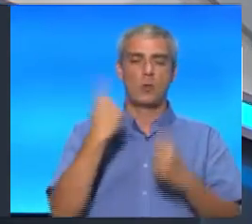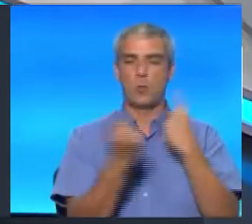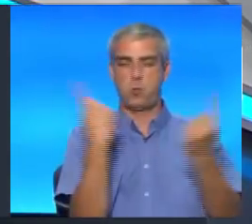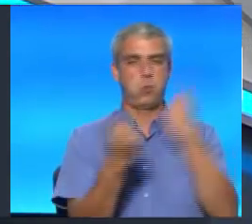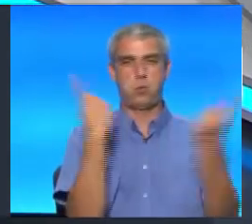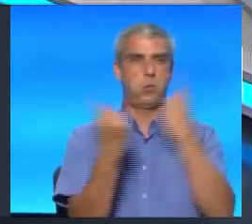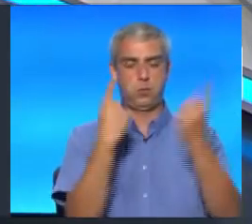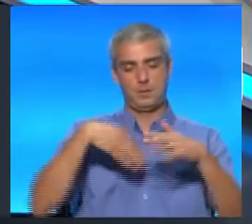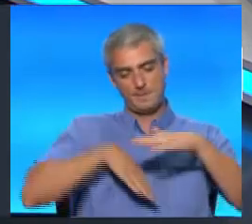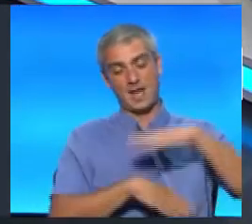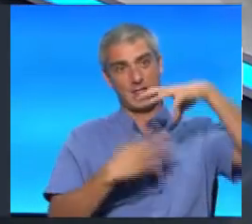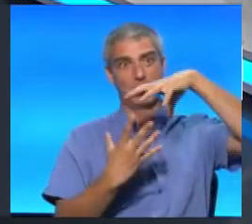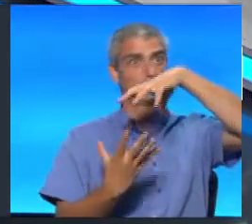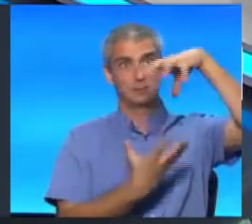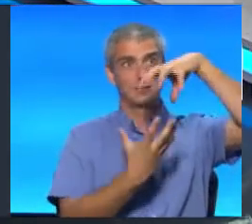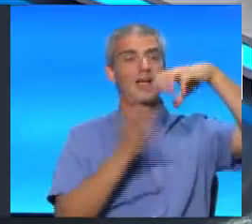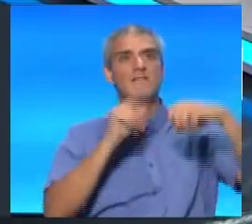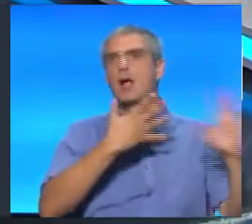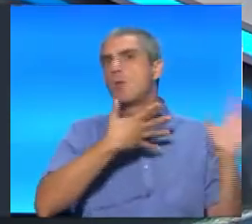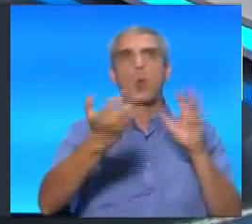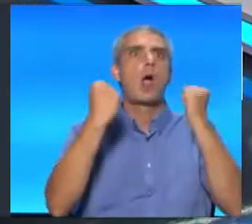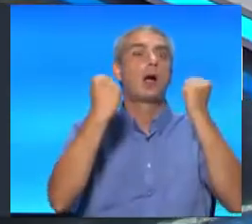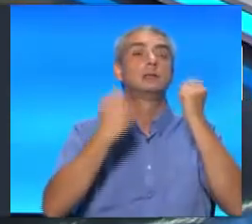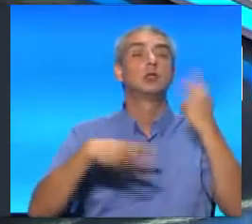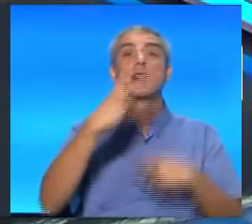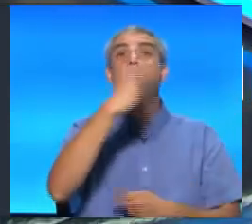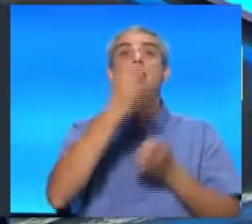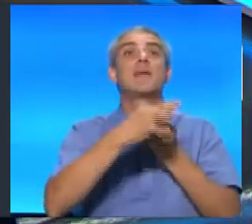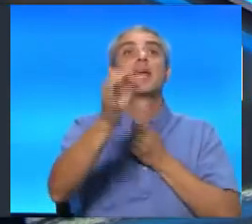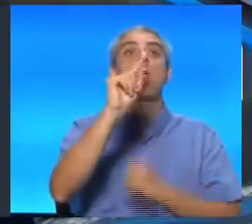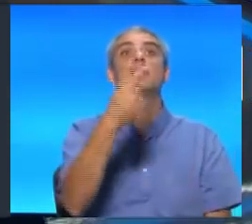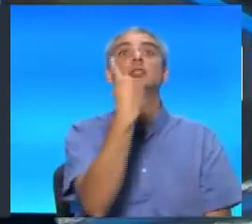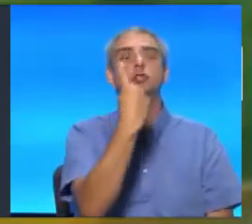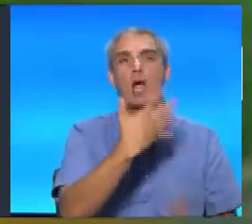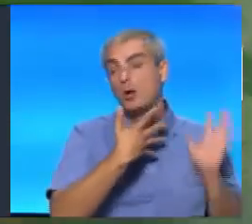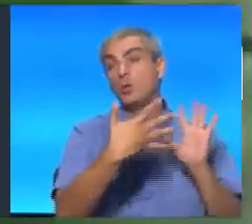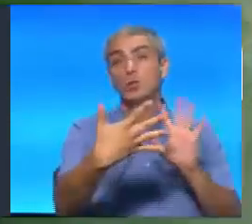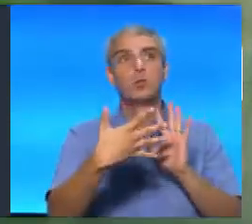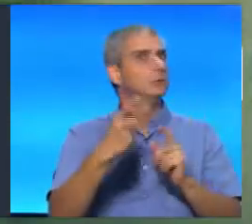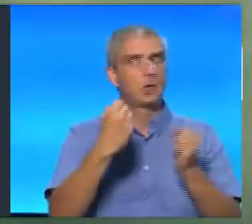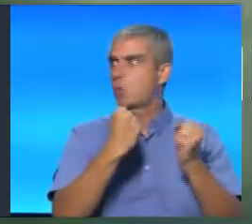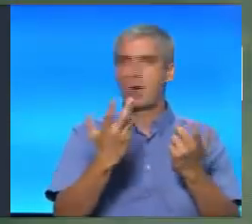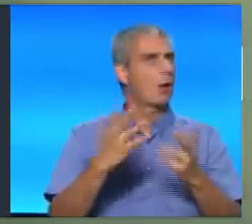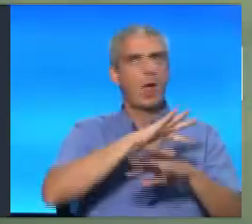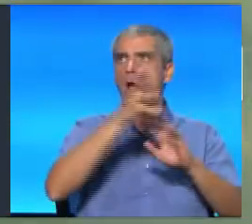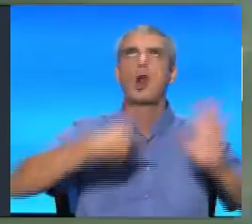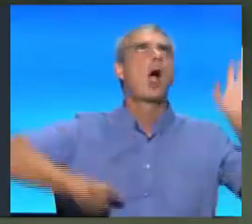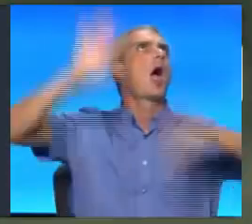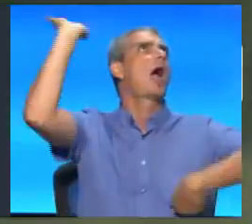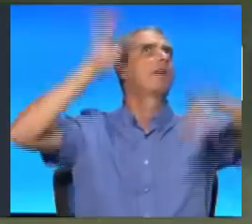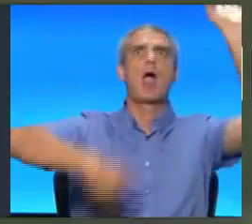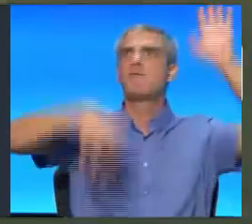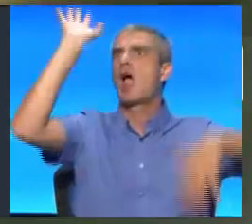להתפתח מתחתה. דבר שני זה עוצמות הרוח האדירות. למעלה מ-200 קילומטר בשעה מנשבת הרוח. זה רוח שפשוט מעיפה כמעט כל מה שיש